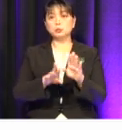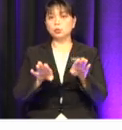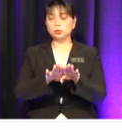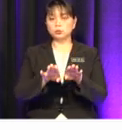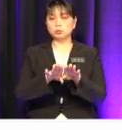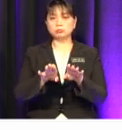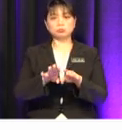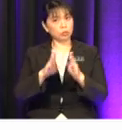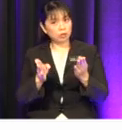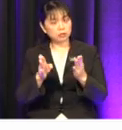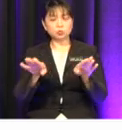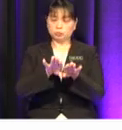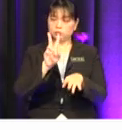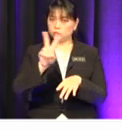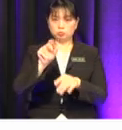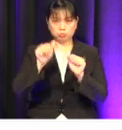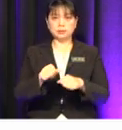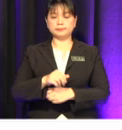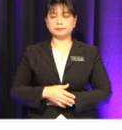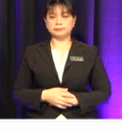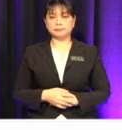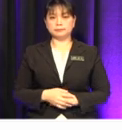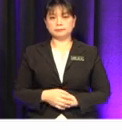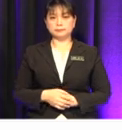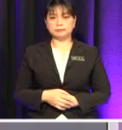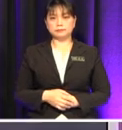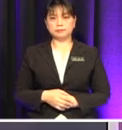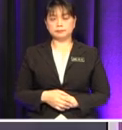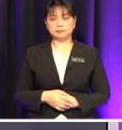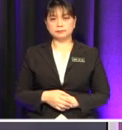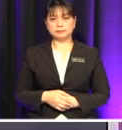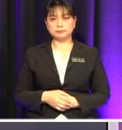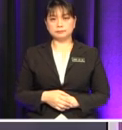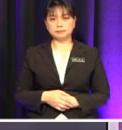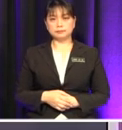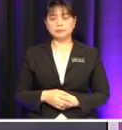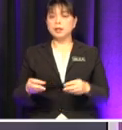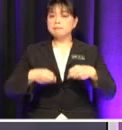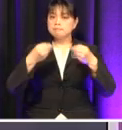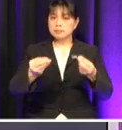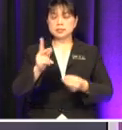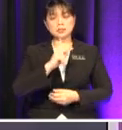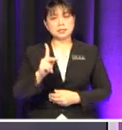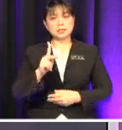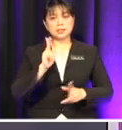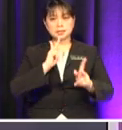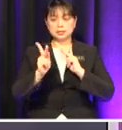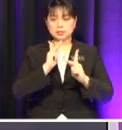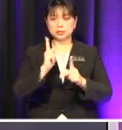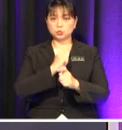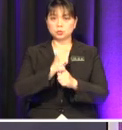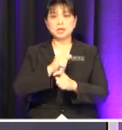pencegahan kecerahan berdasarkan aksi di atas oke berikan ketegas satu langkah